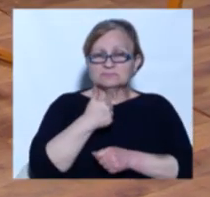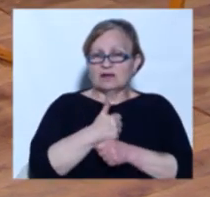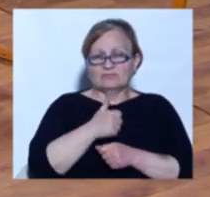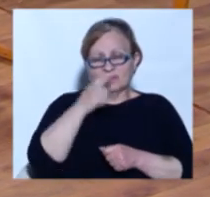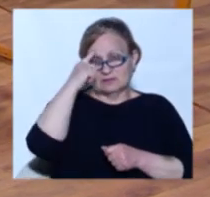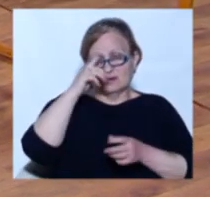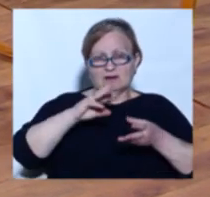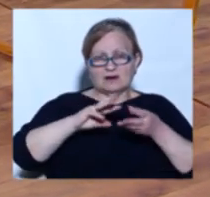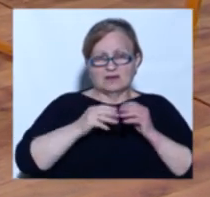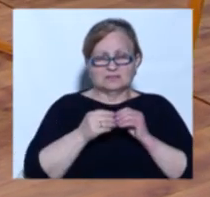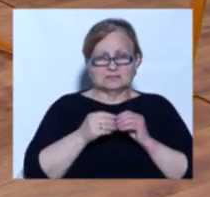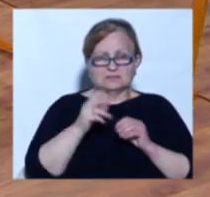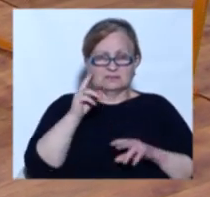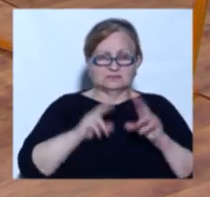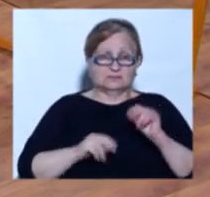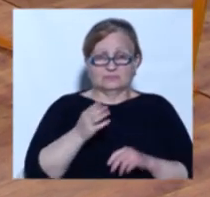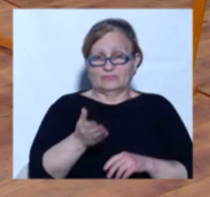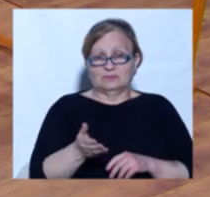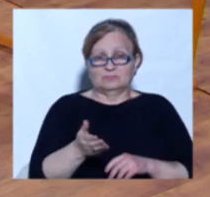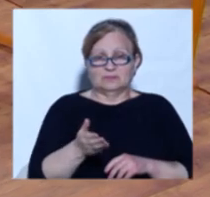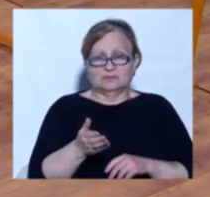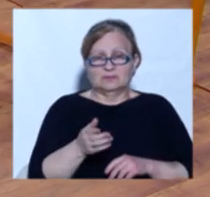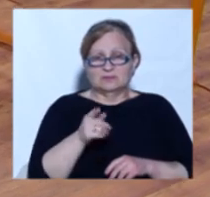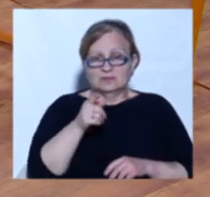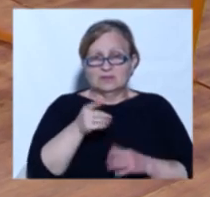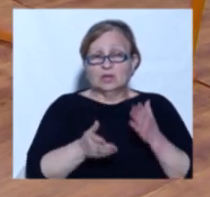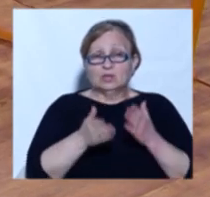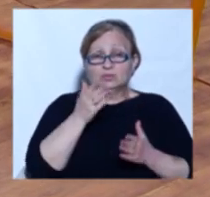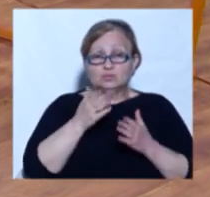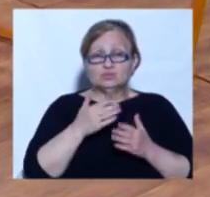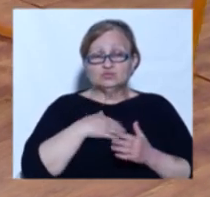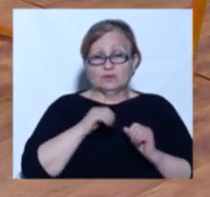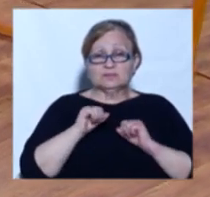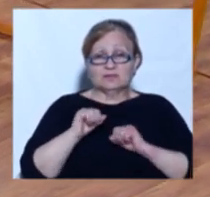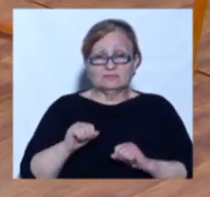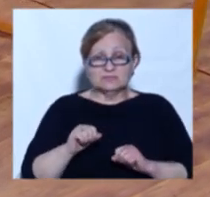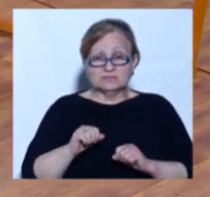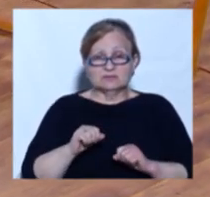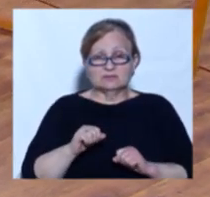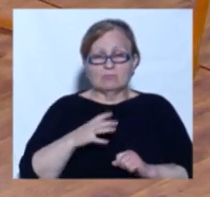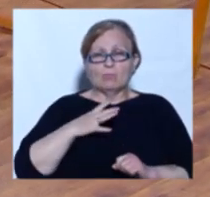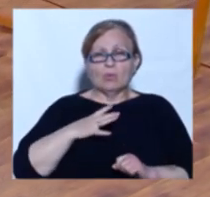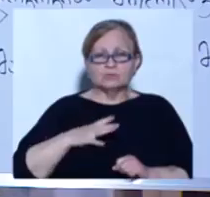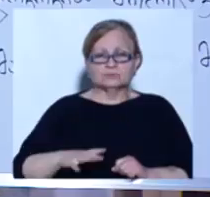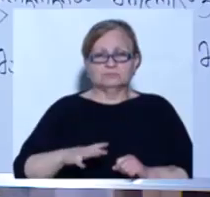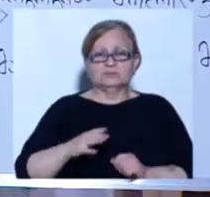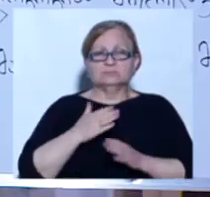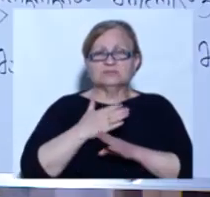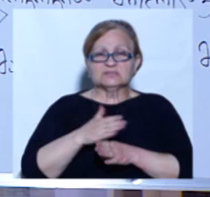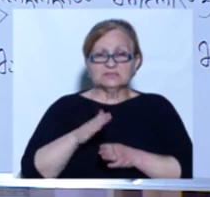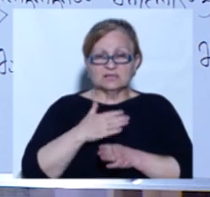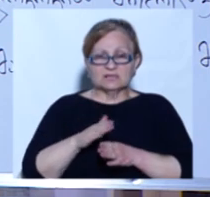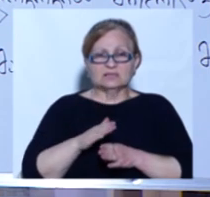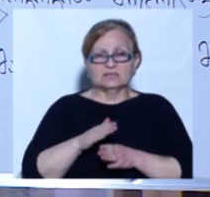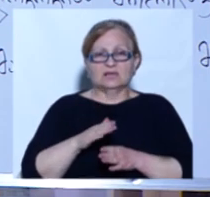კი მივიჩნიოთ, ისეთ პრინციპად, რომ თუ მას დავიცავთ, თუნდაც თუ მოთმინებით ნელ-ნელა